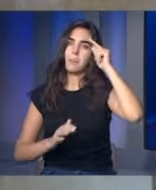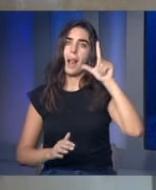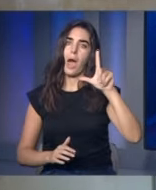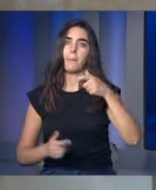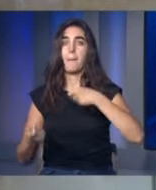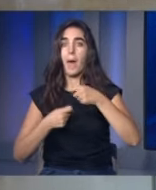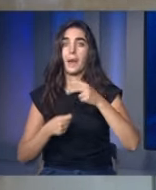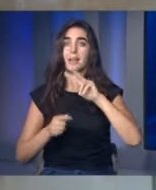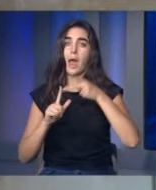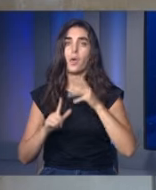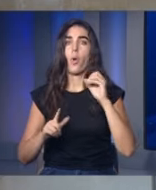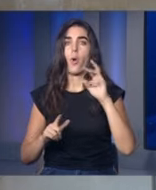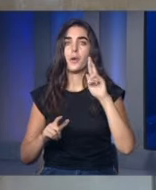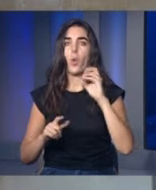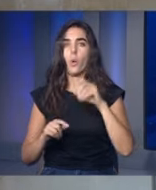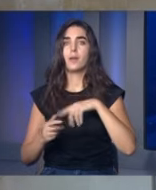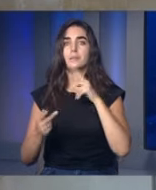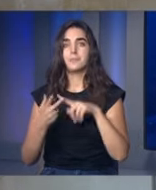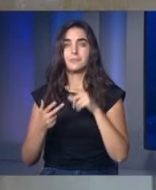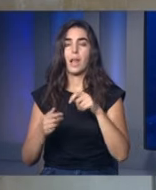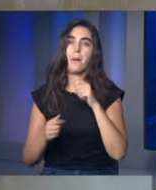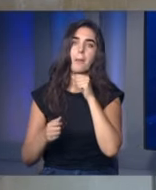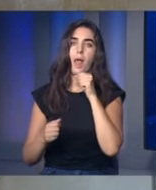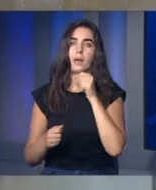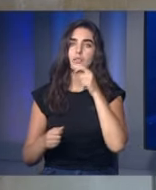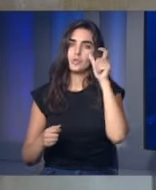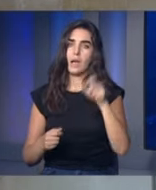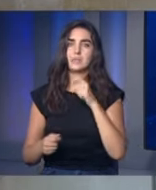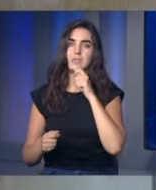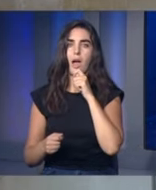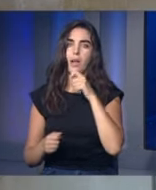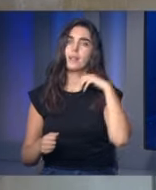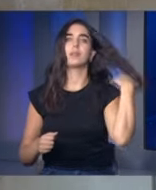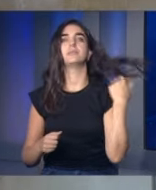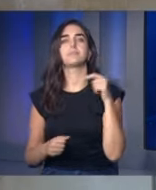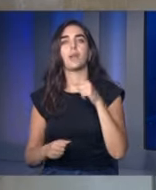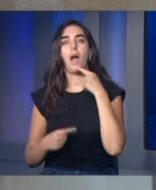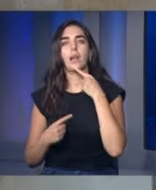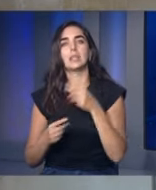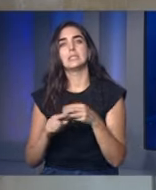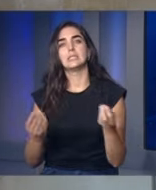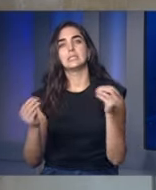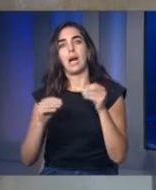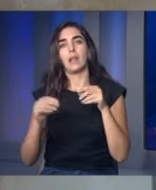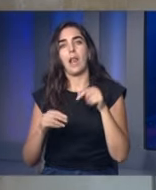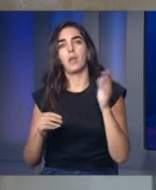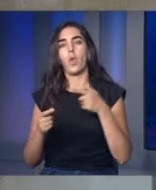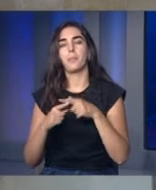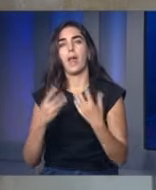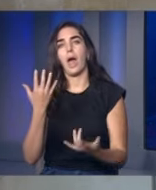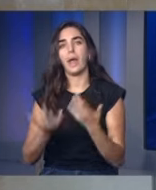تعرض للمرة الأولى، معرض لهب ومعرض أورو تيران للملحن والفنان زاد